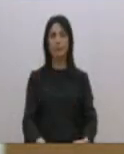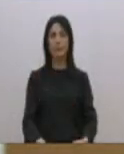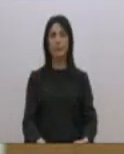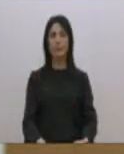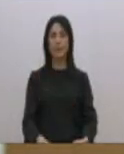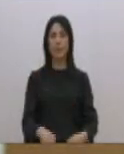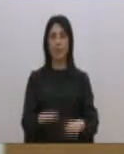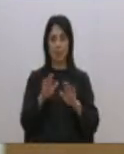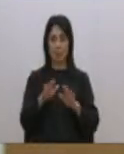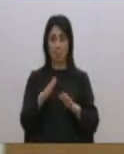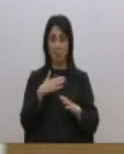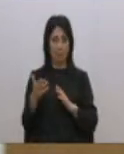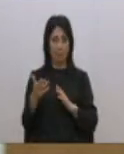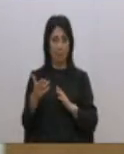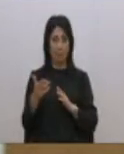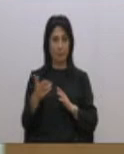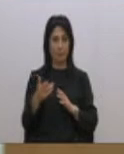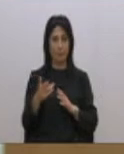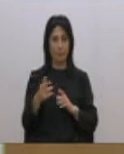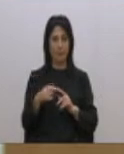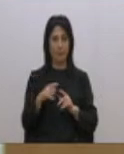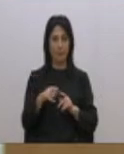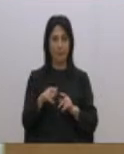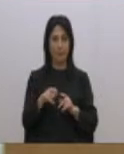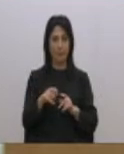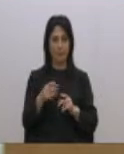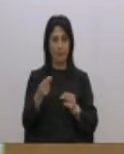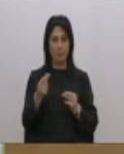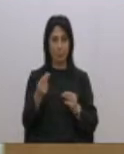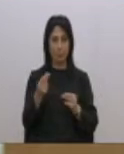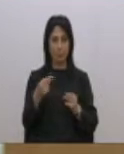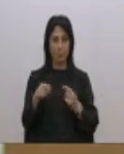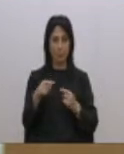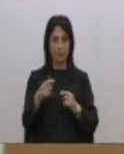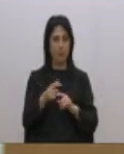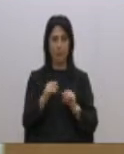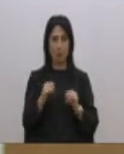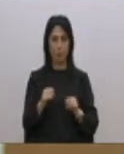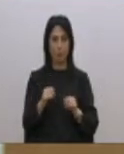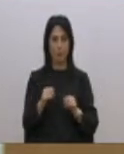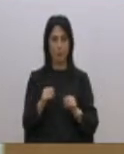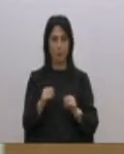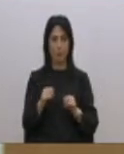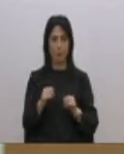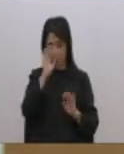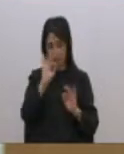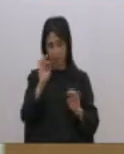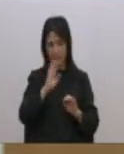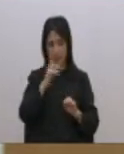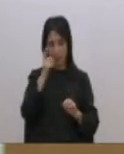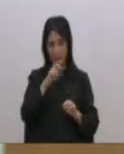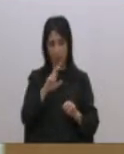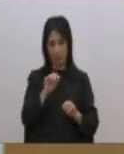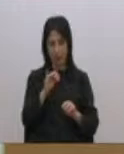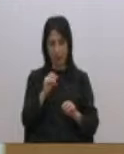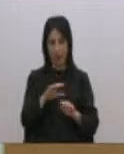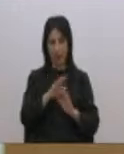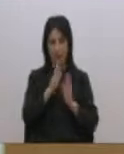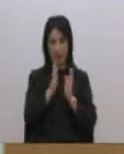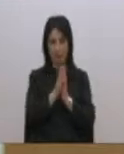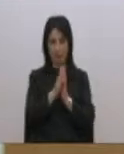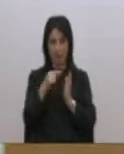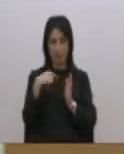Mopoe bizadgili, nici smir, ce ni adgili, seba. Angarebas, ეს იყო ძალიან ცუდი. Ამიტომ აია თქვენ და მთელ